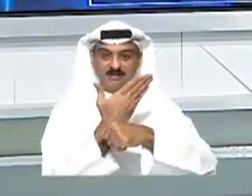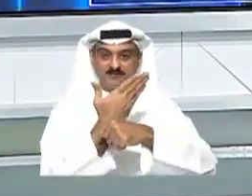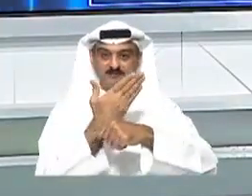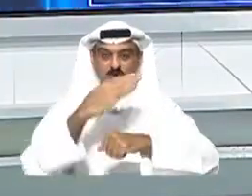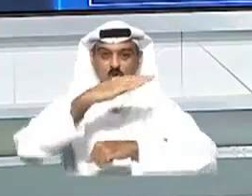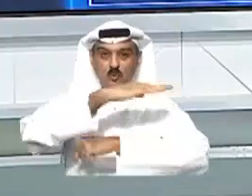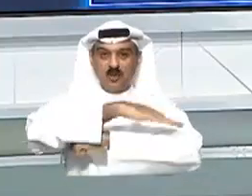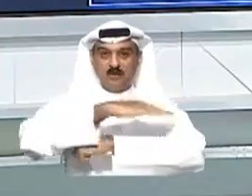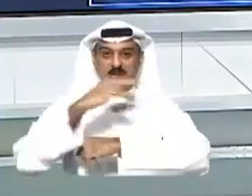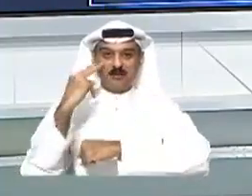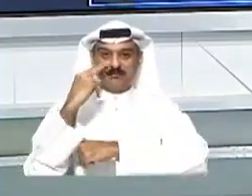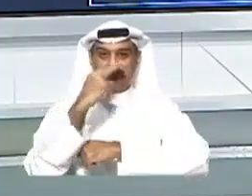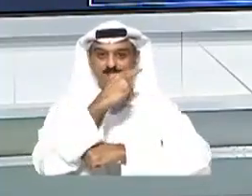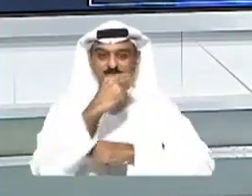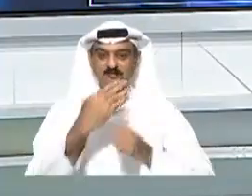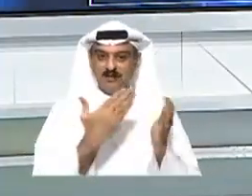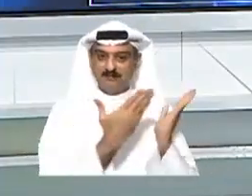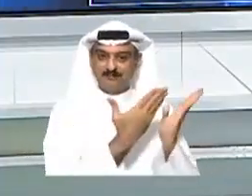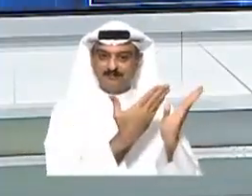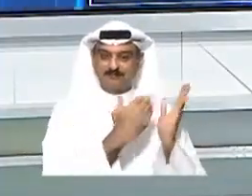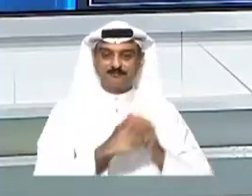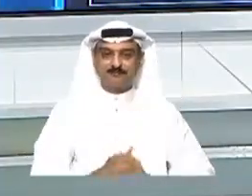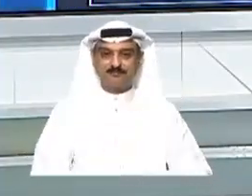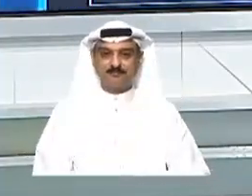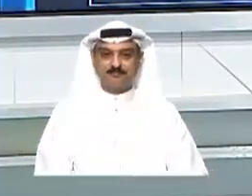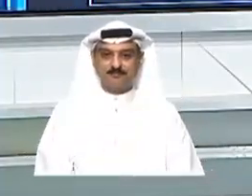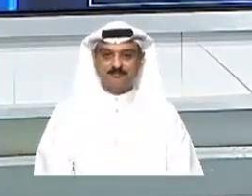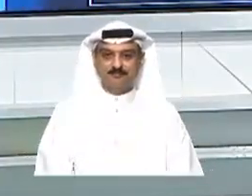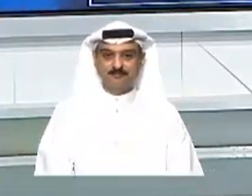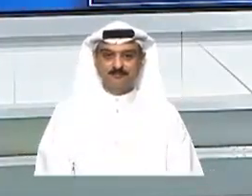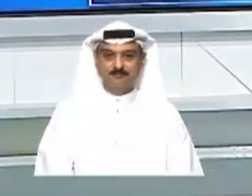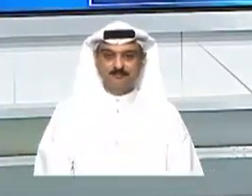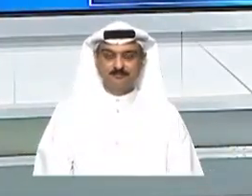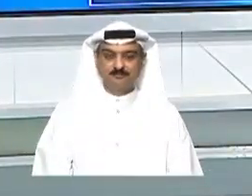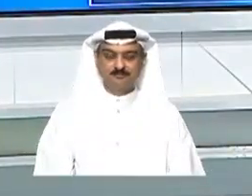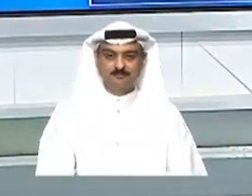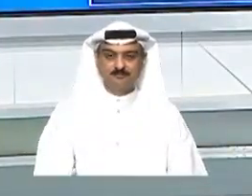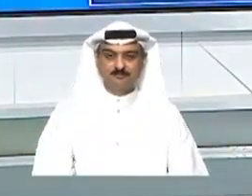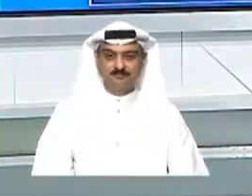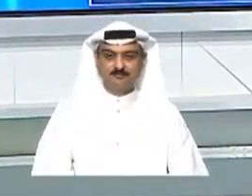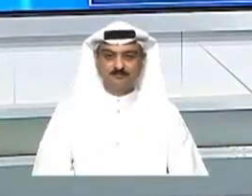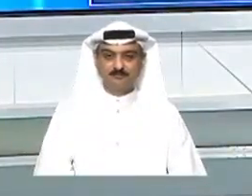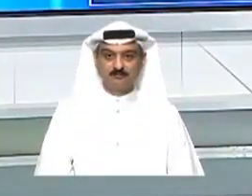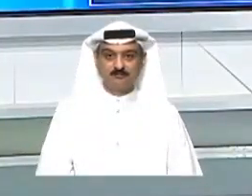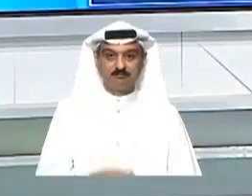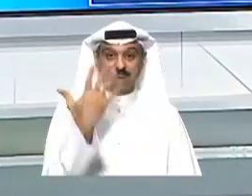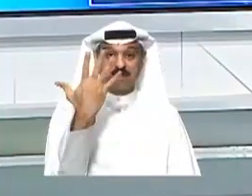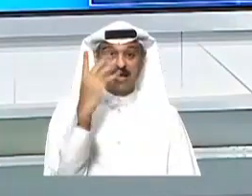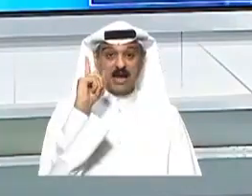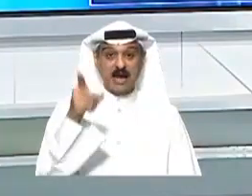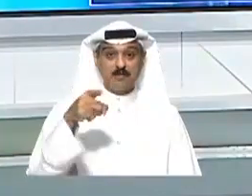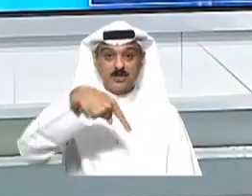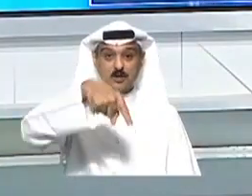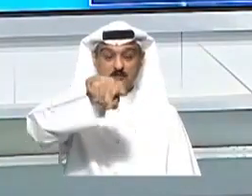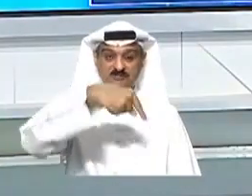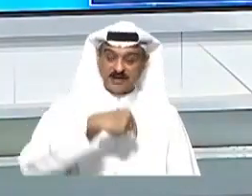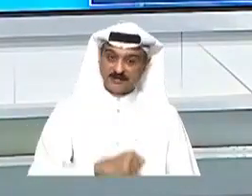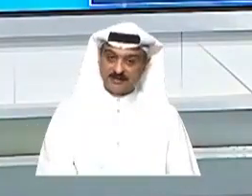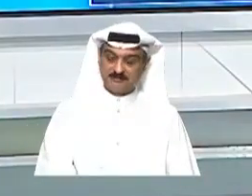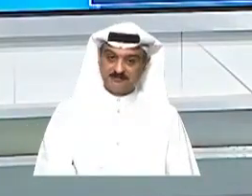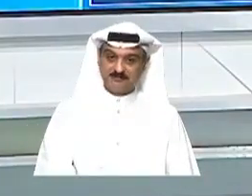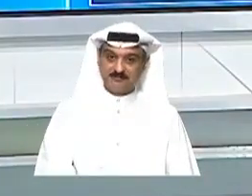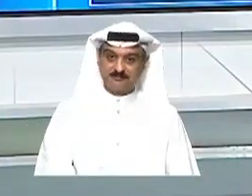الساعة 6:09، وموعد أذان المغرب الساعة 5:05. الطقس المتوقع في مدينة الكويت خلال الأيام